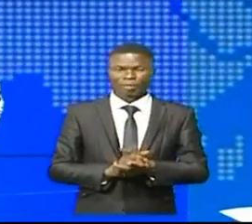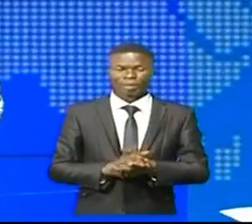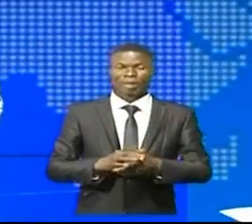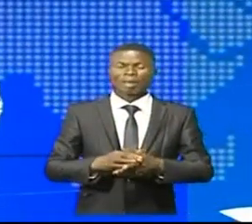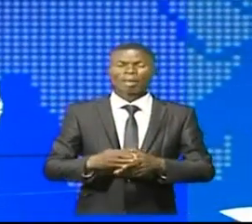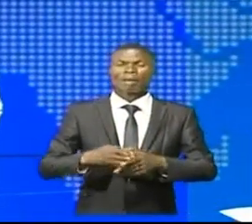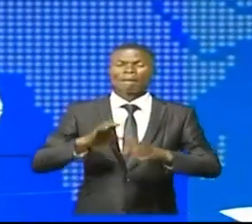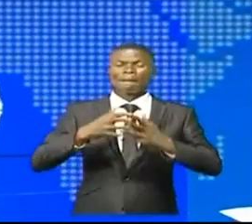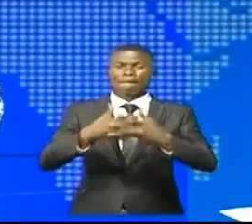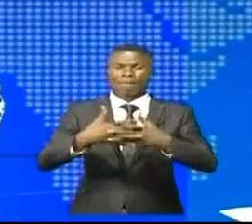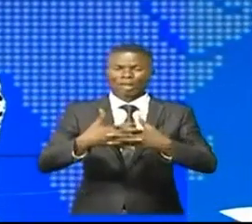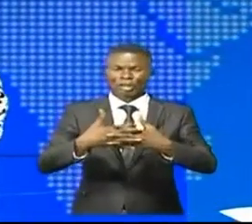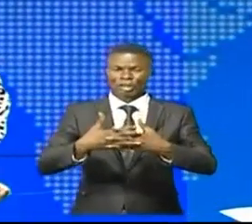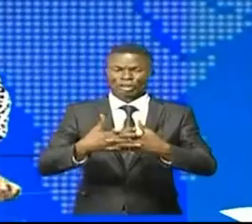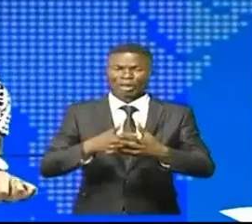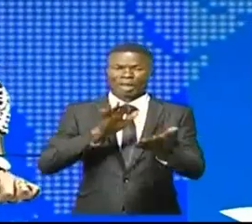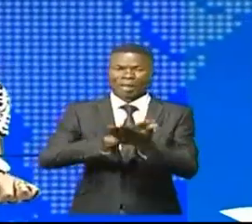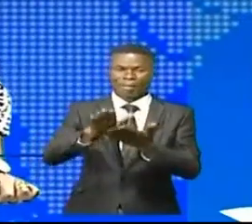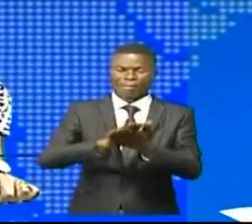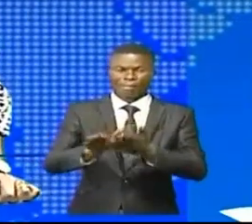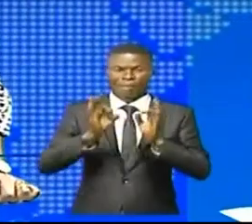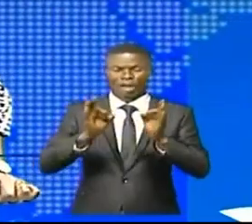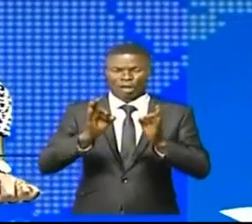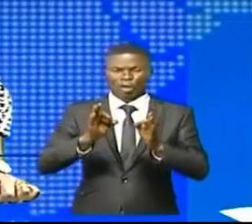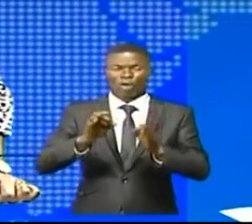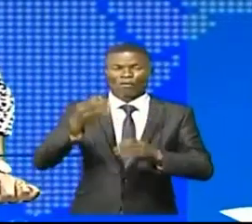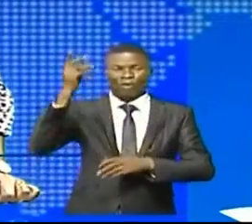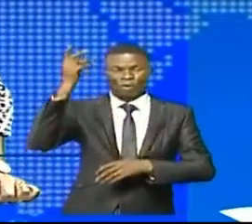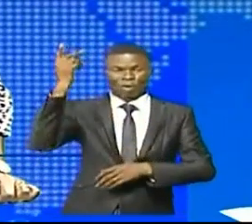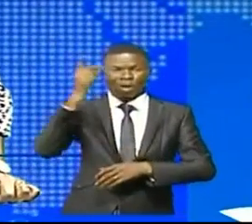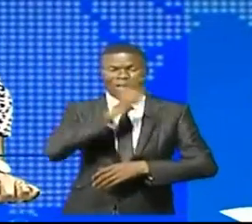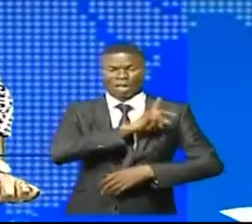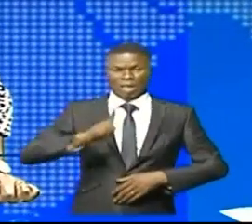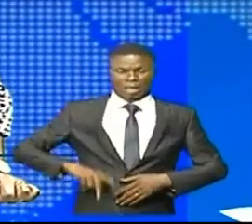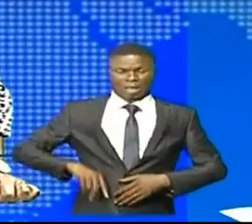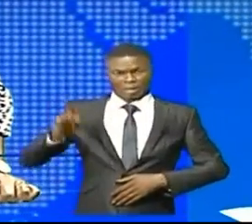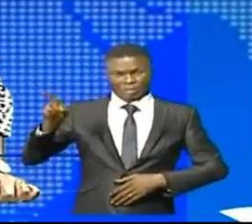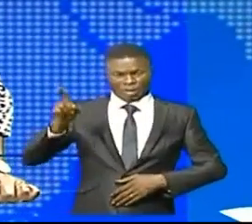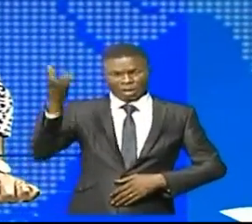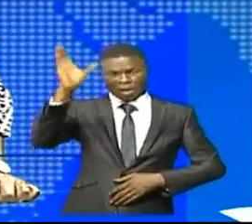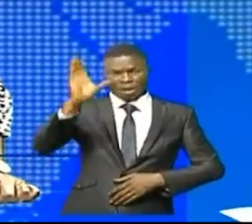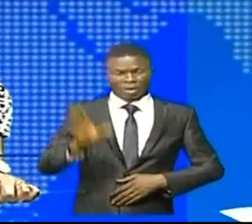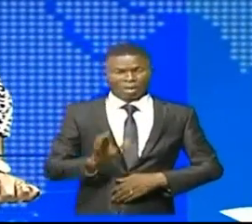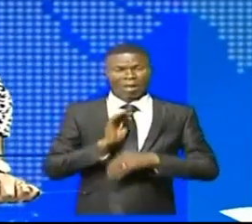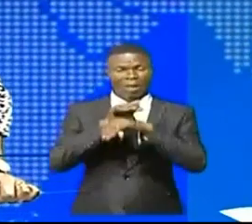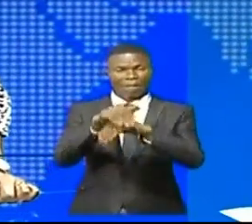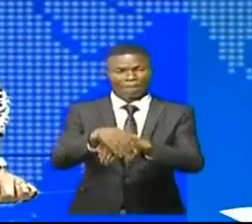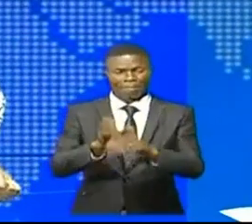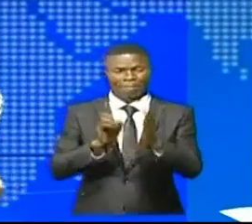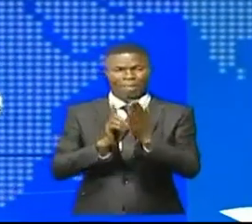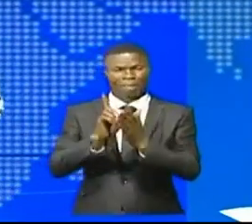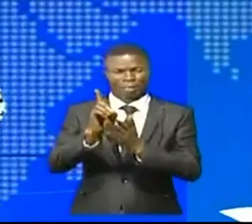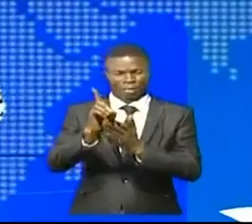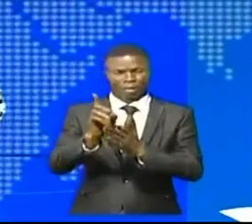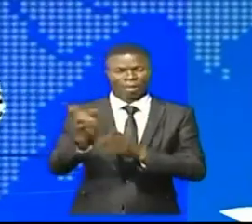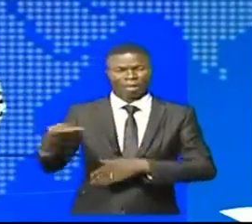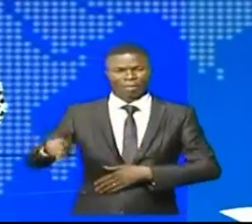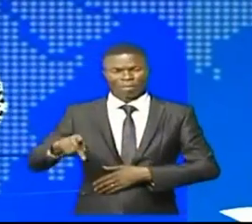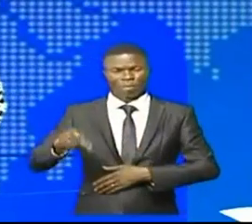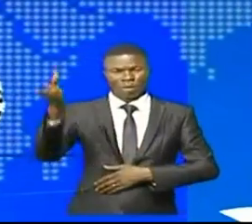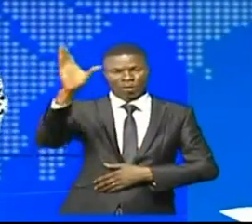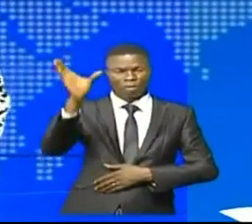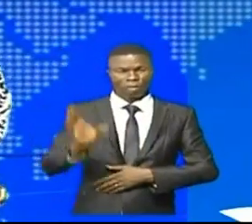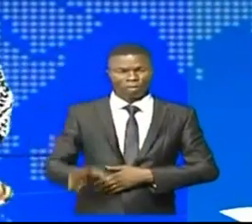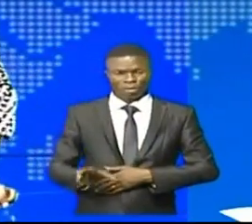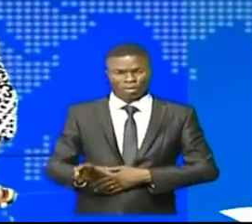à Kamba à l'usage de la communauté de ce coin du Congo central. C'est une contribution au développement de la province dont le